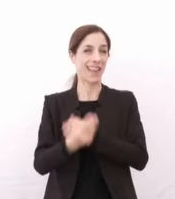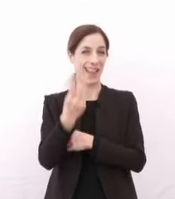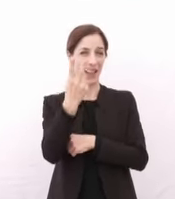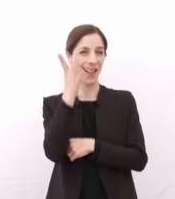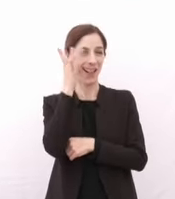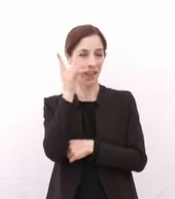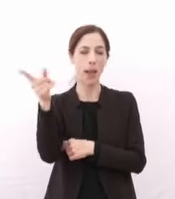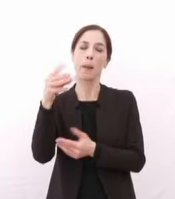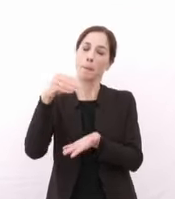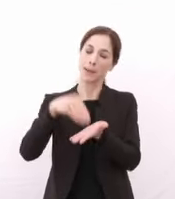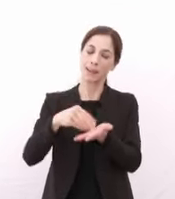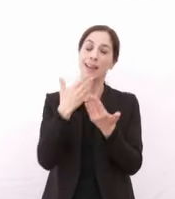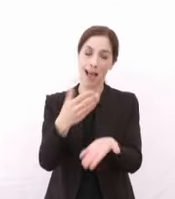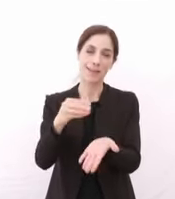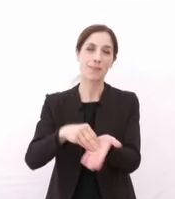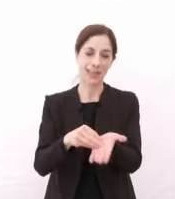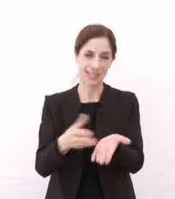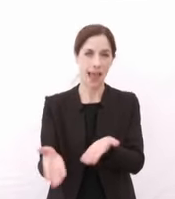presenti. Prego Ilaria.